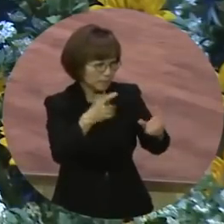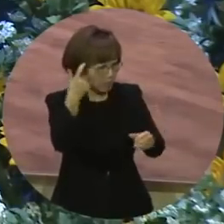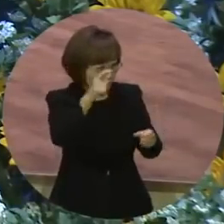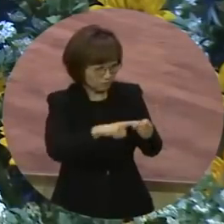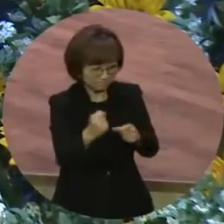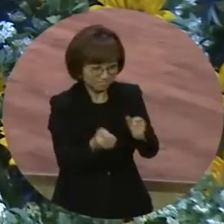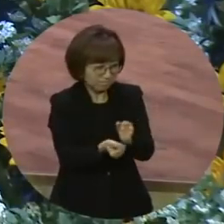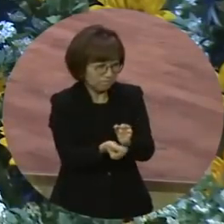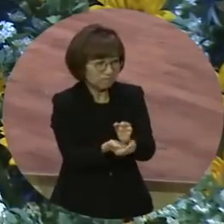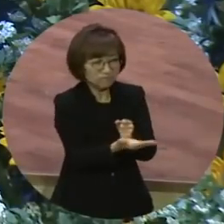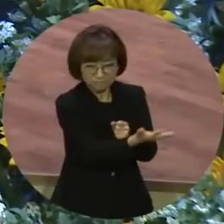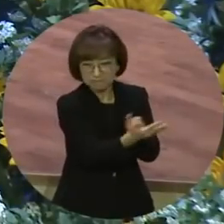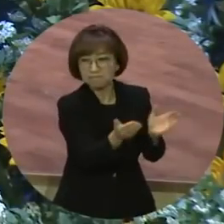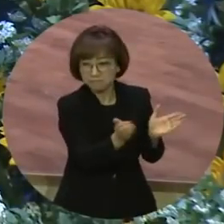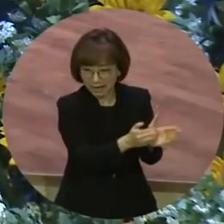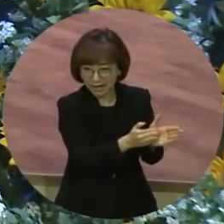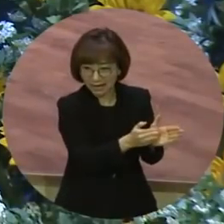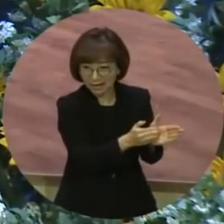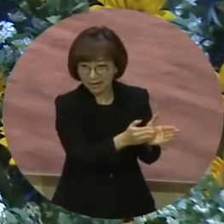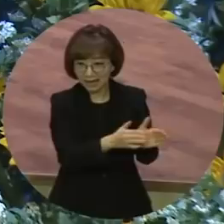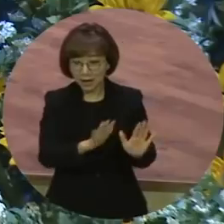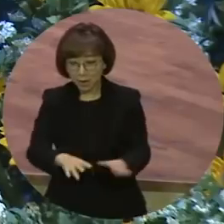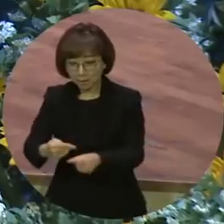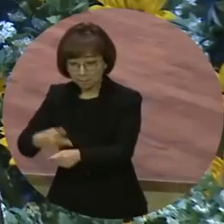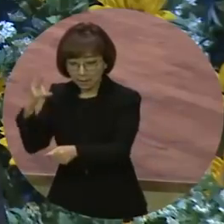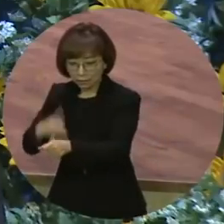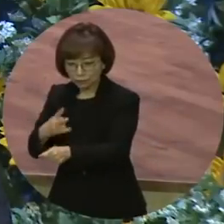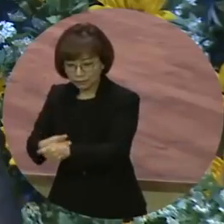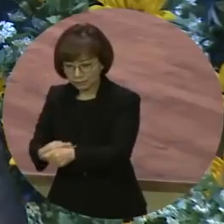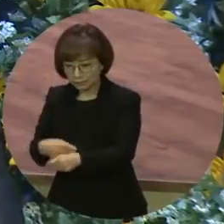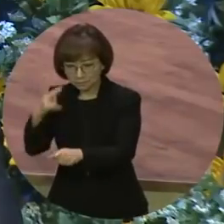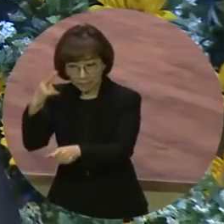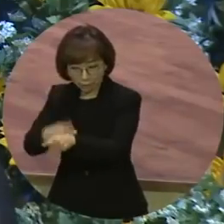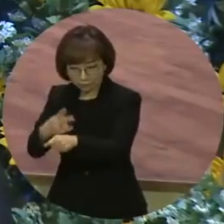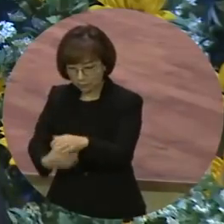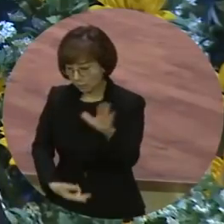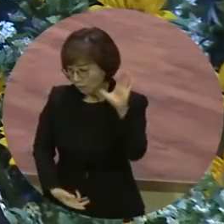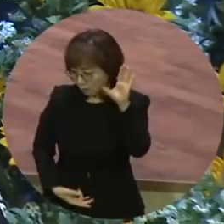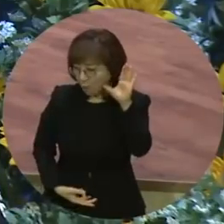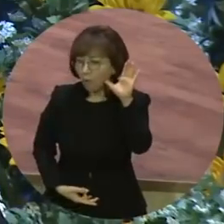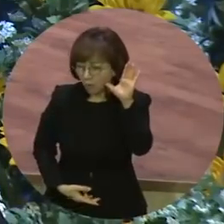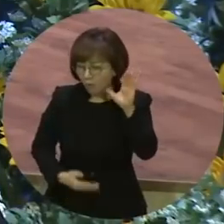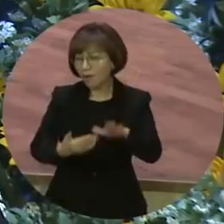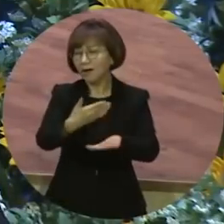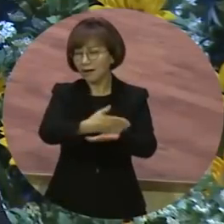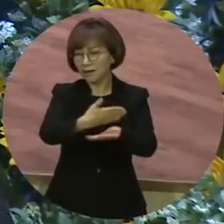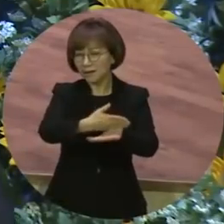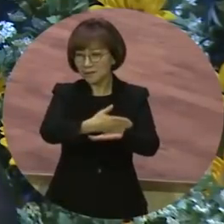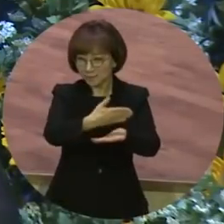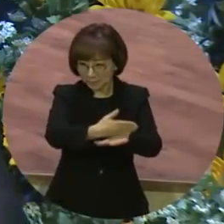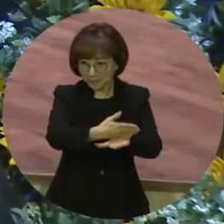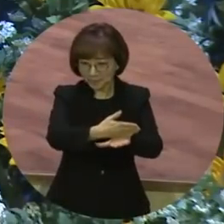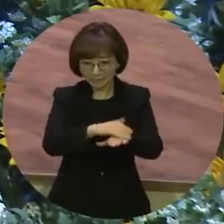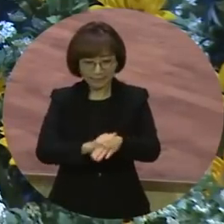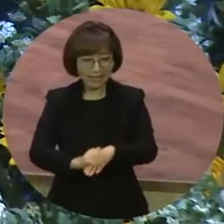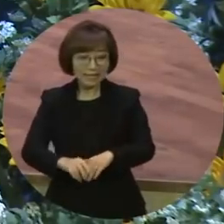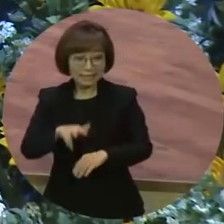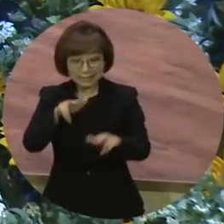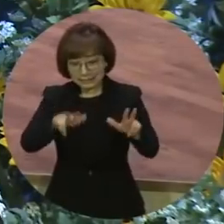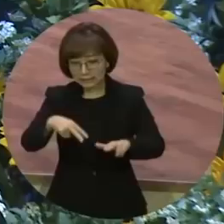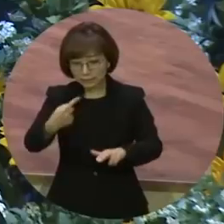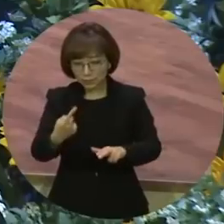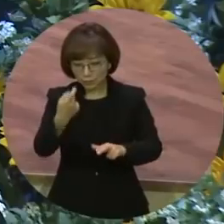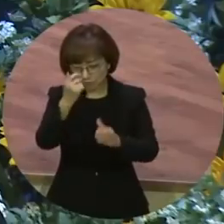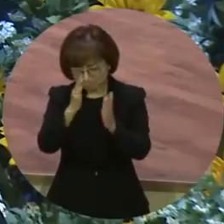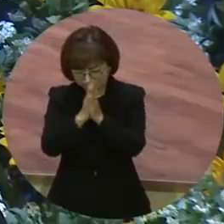입혔다라는 것입니다. 이 소식을 들은 이 바울은 너무나 감사했고 이들을 위해서 지금도 쉬지